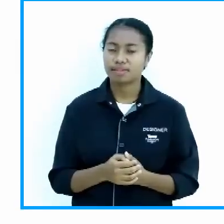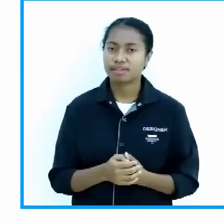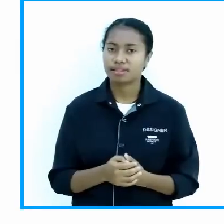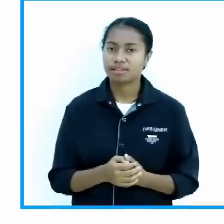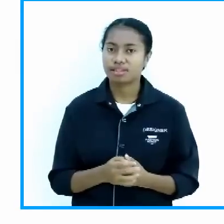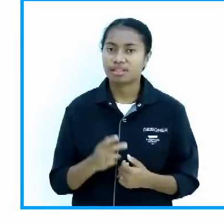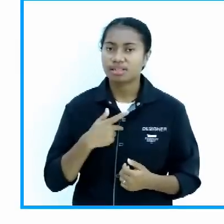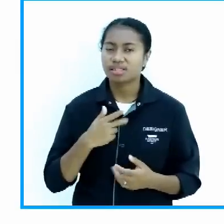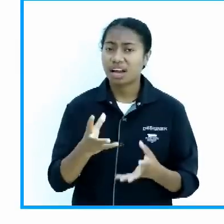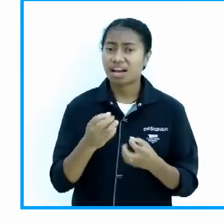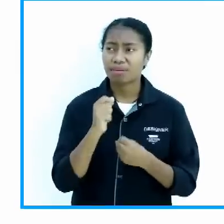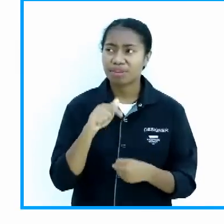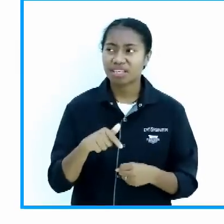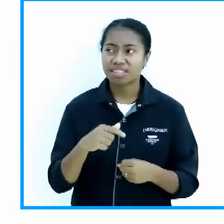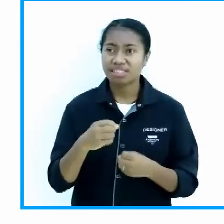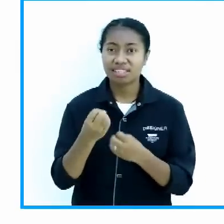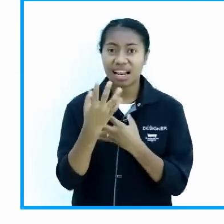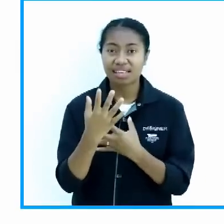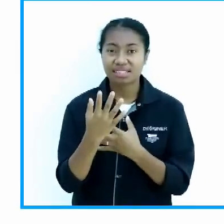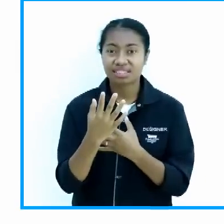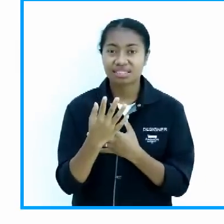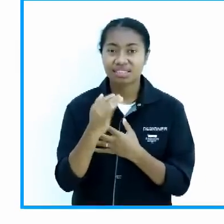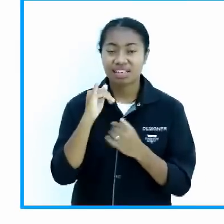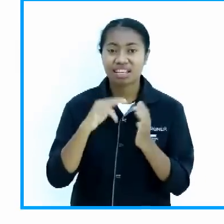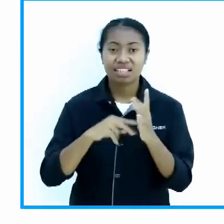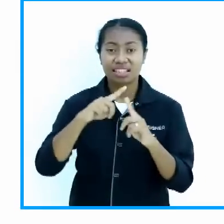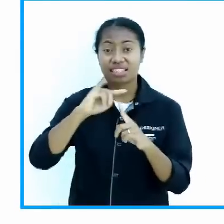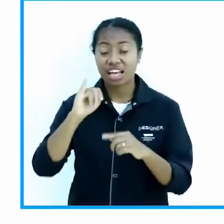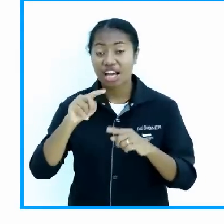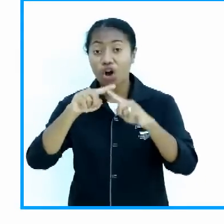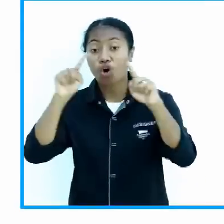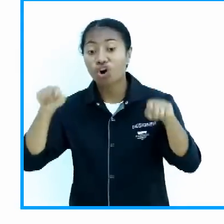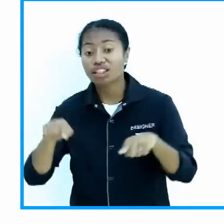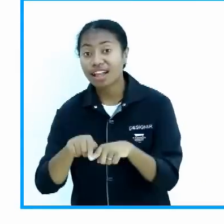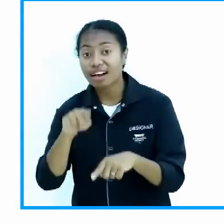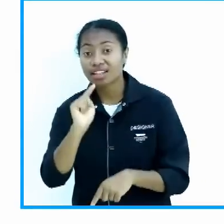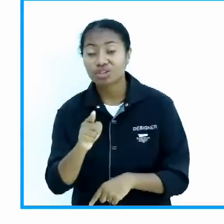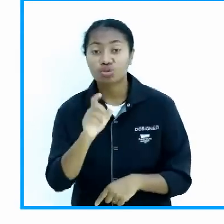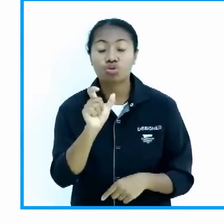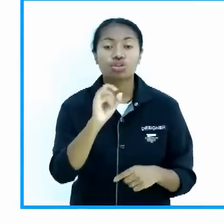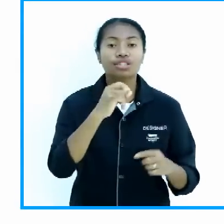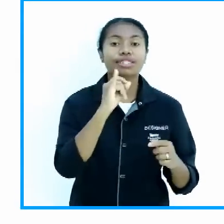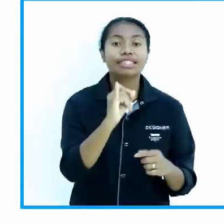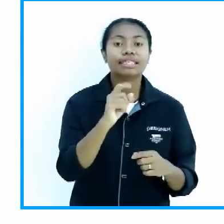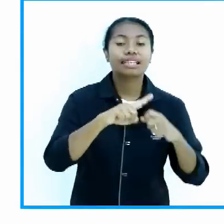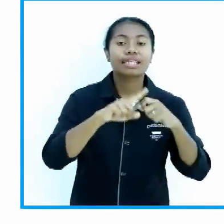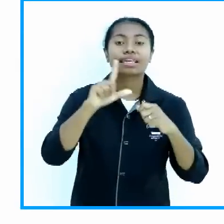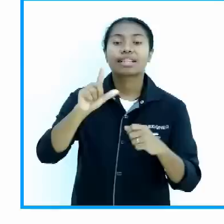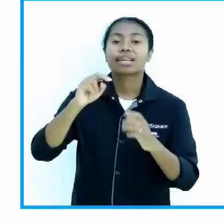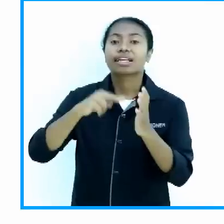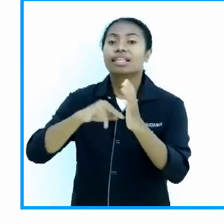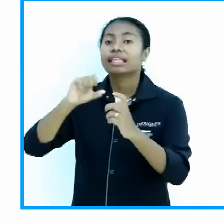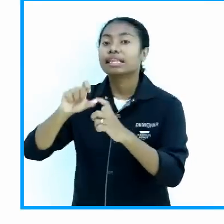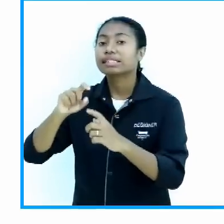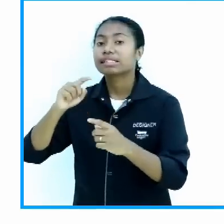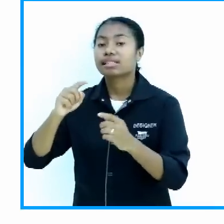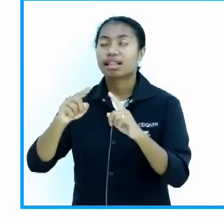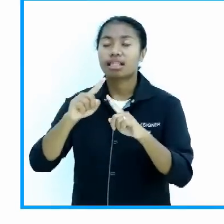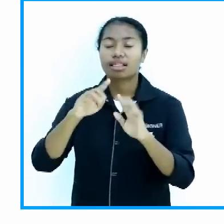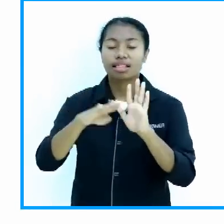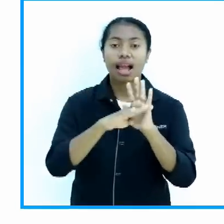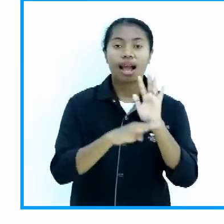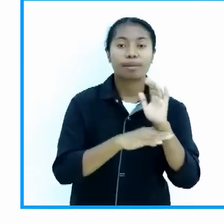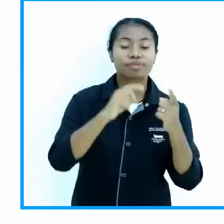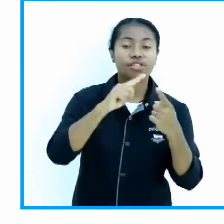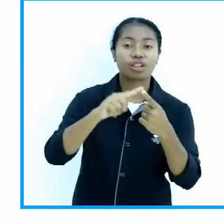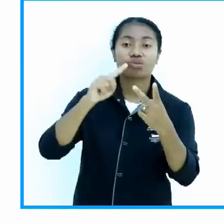saya harap agak jelas. Ini intinya begini, yang kotak-kotak itu uji klinis tahap 1, 2, 3. Kemudian ada panah. Panah di